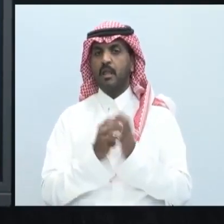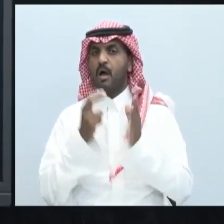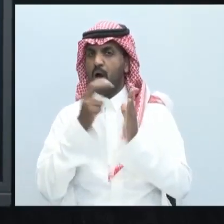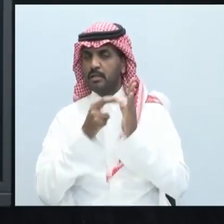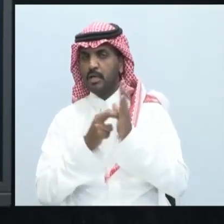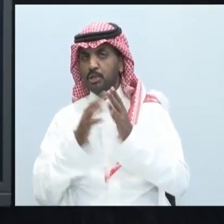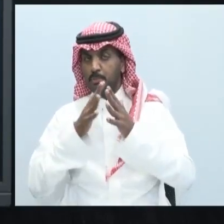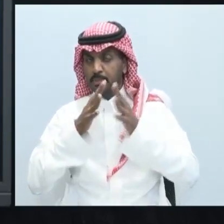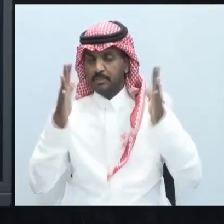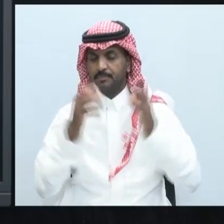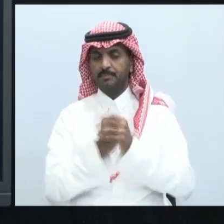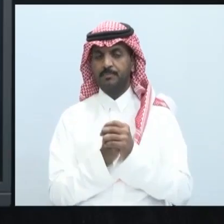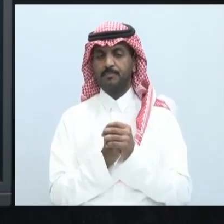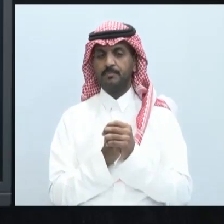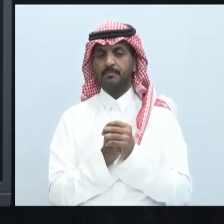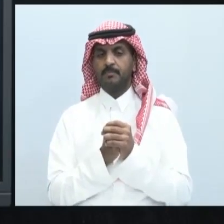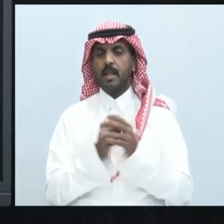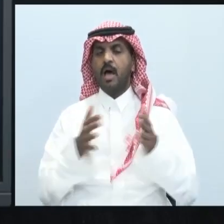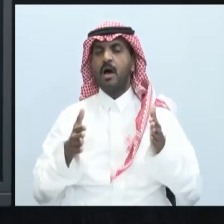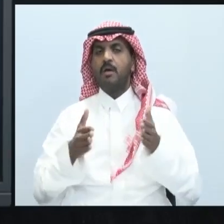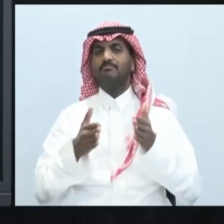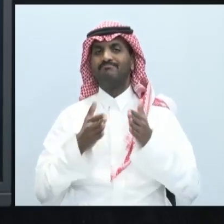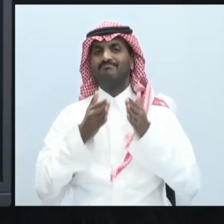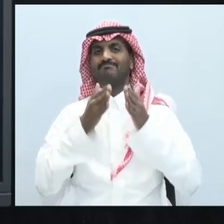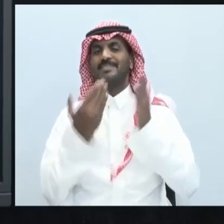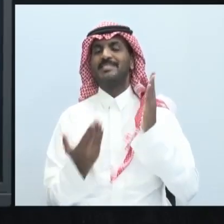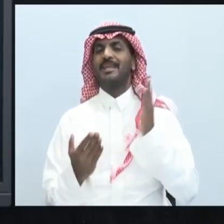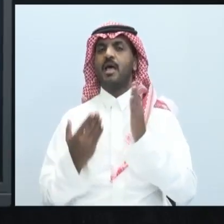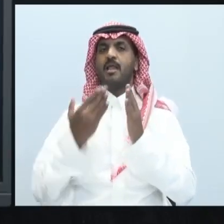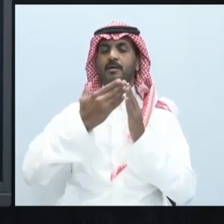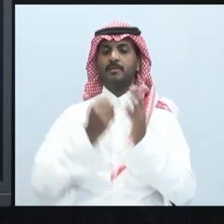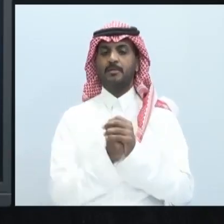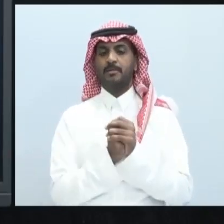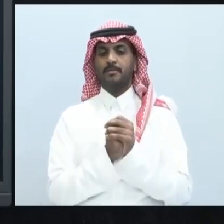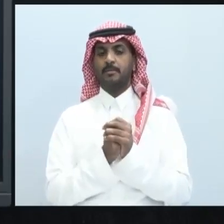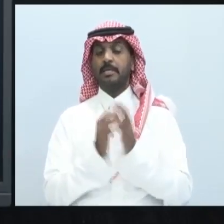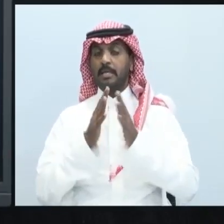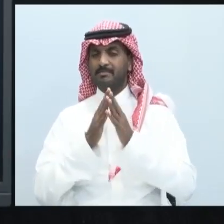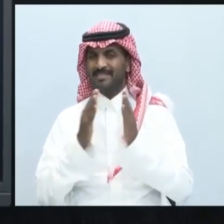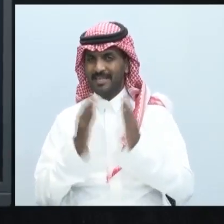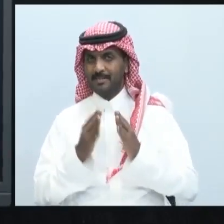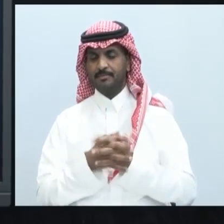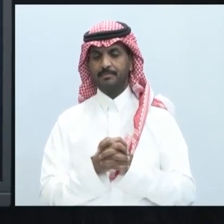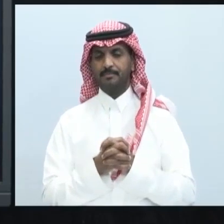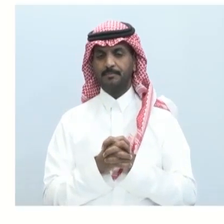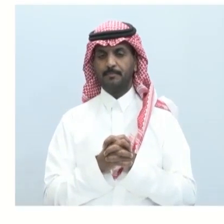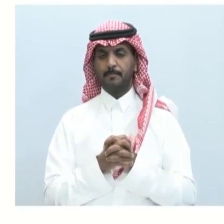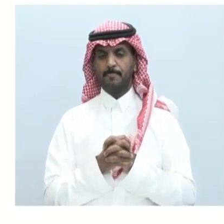جدا ثم يكون هذا الحرم حتى يصل في الاعلى انه يكون ماذا يكون صغير